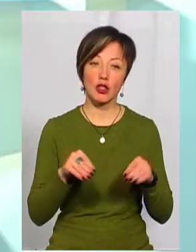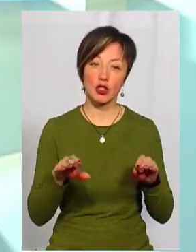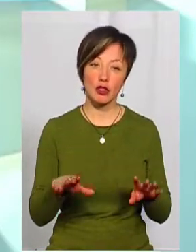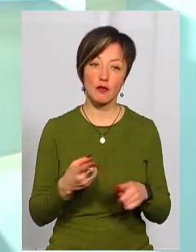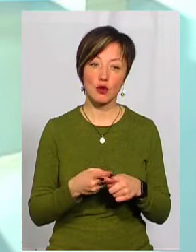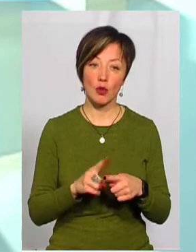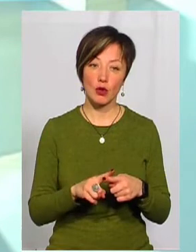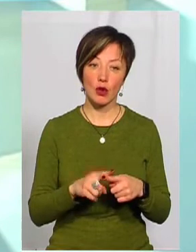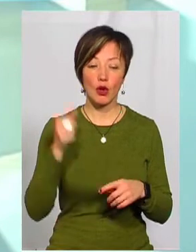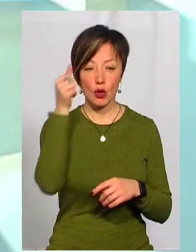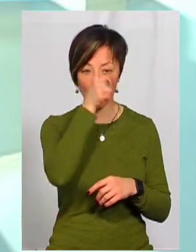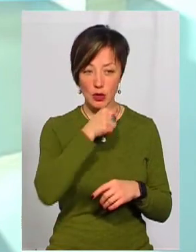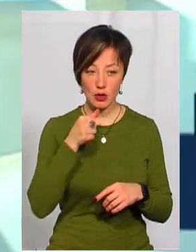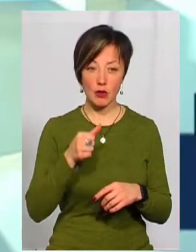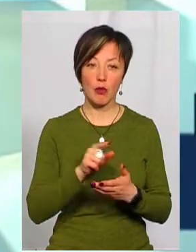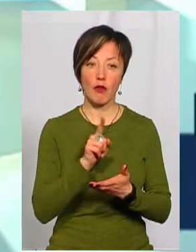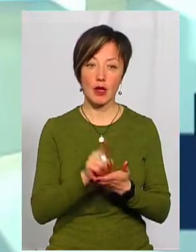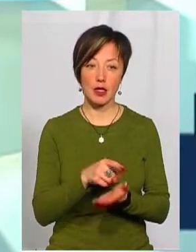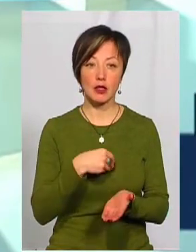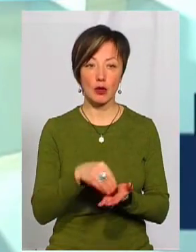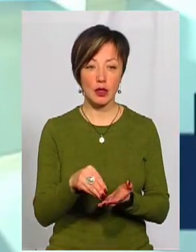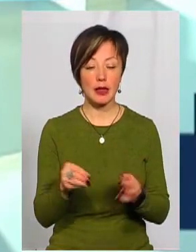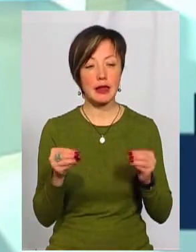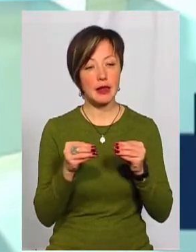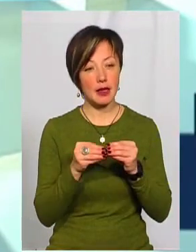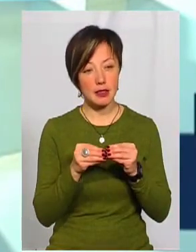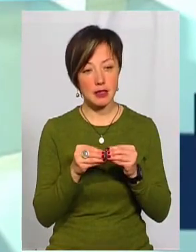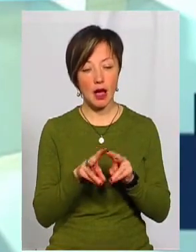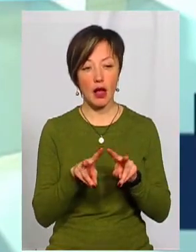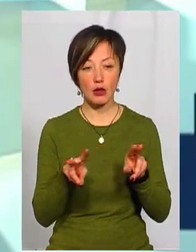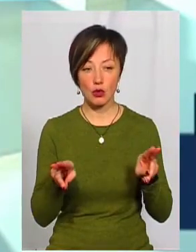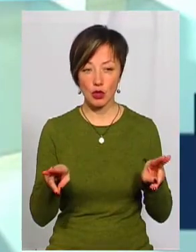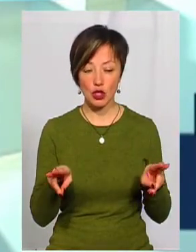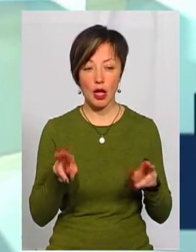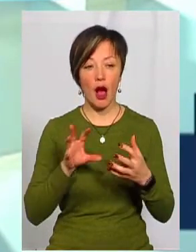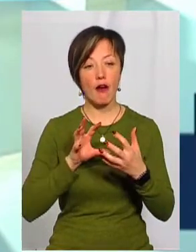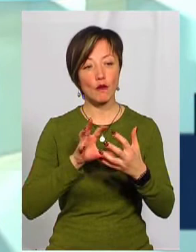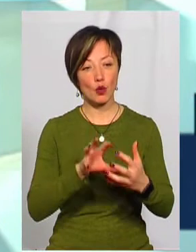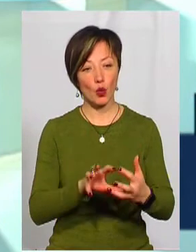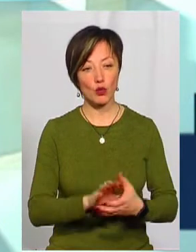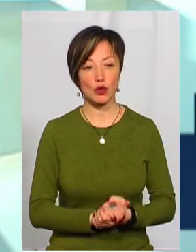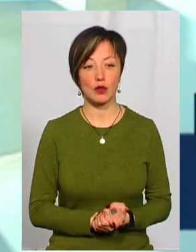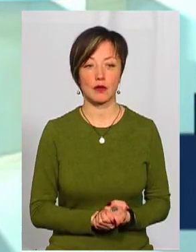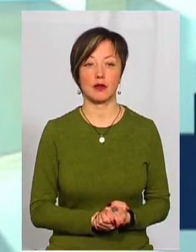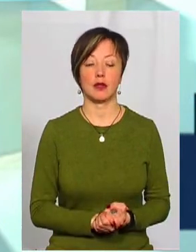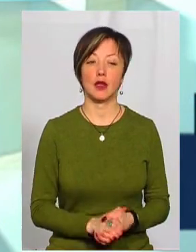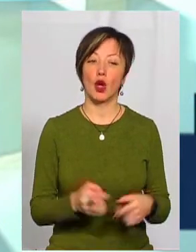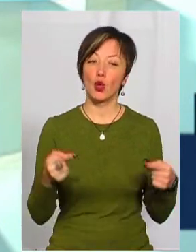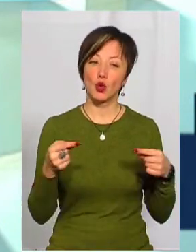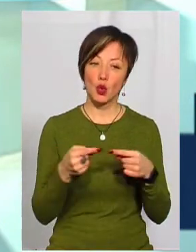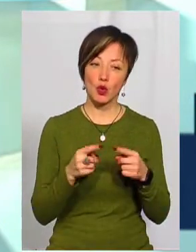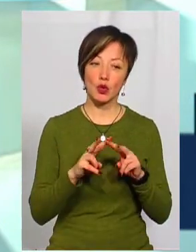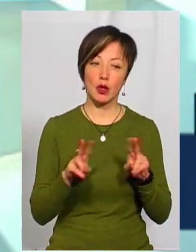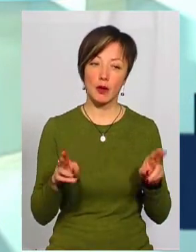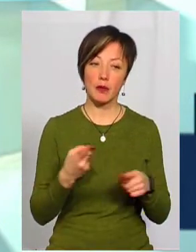що в цьому році ми повинні закупити 10 аналогічних автобусів, точно таких, як